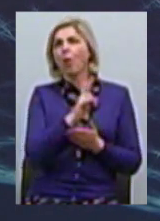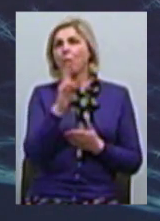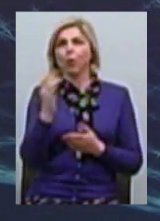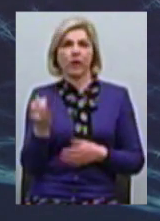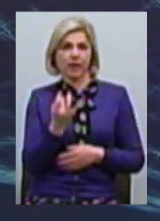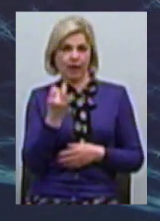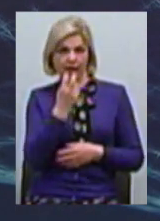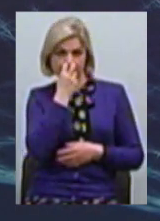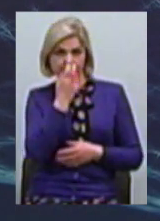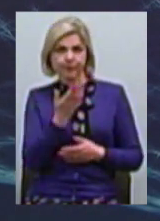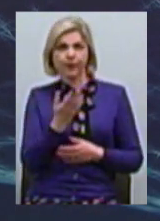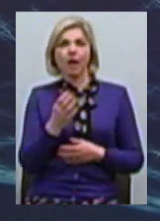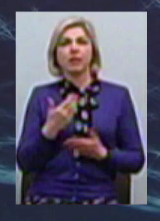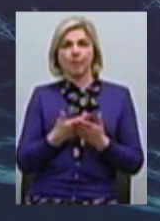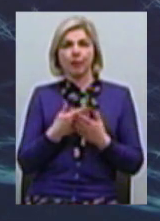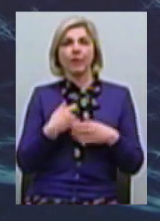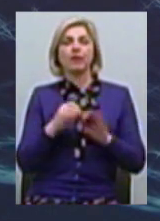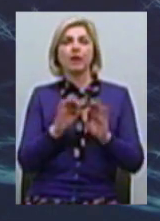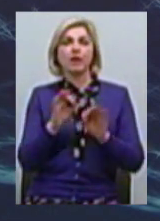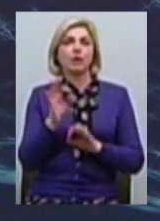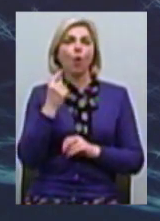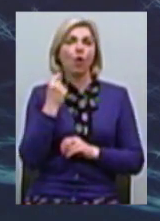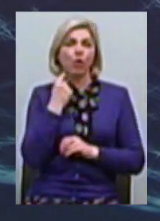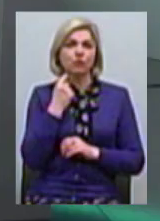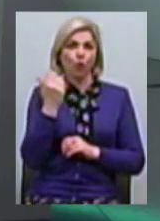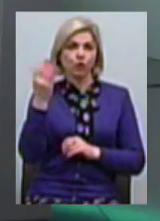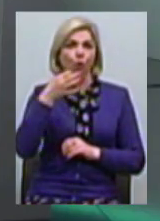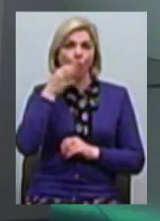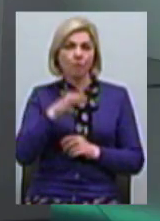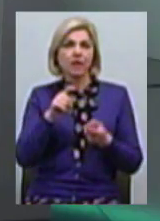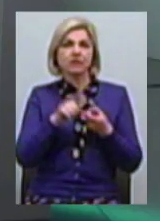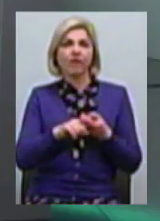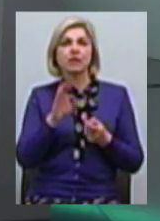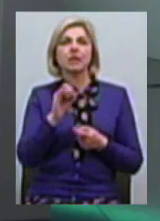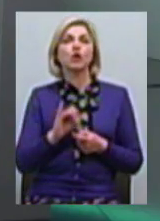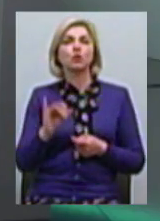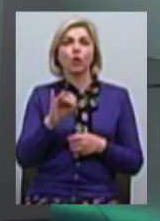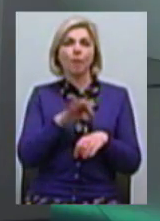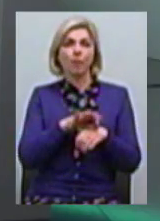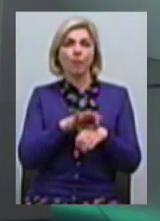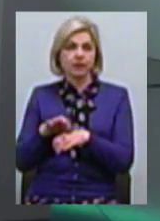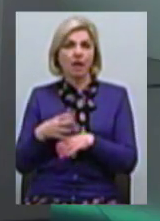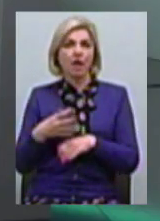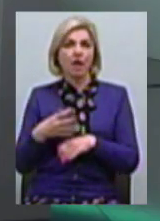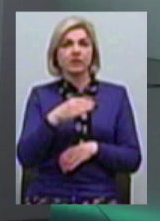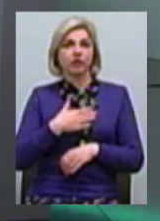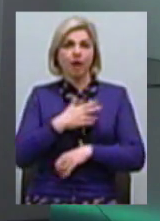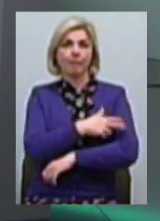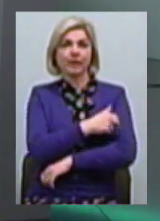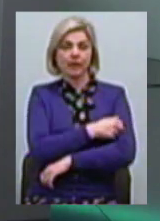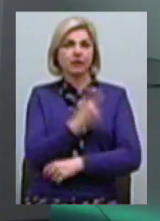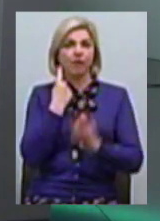рассказал про опыт Эстонии, например, что связано с историями болезни, да, то есть все наши медицинские данные,